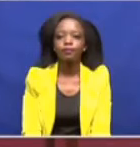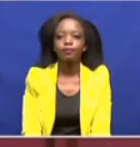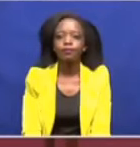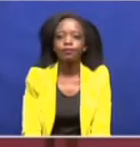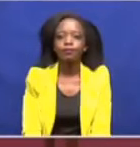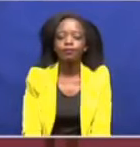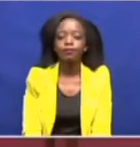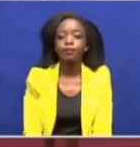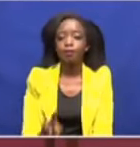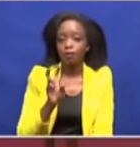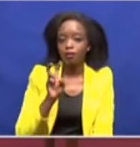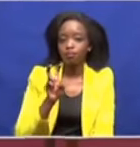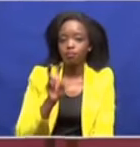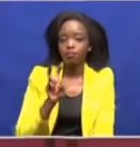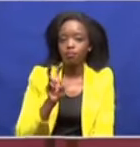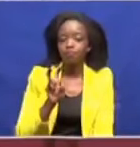tazameni